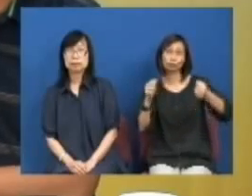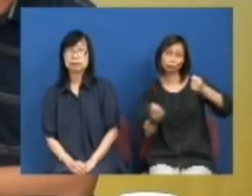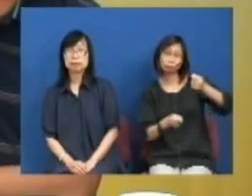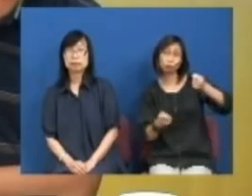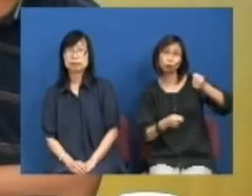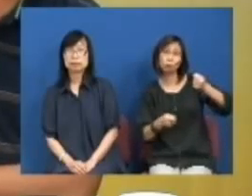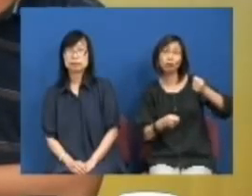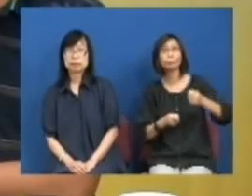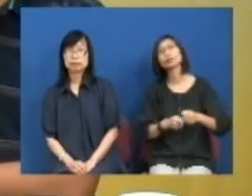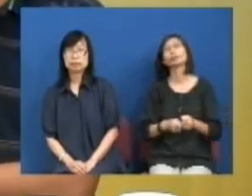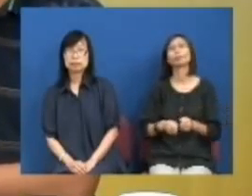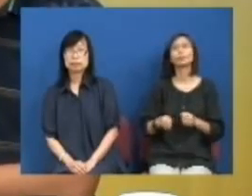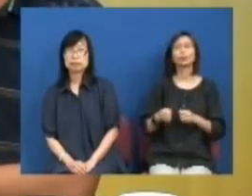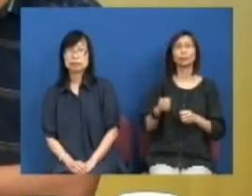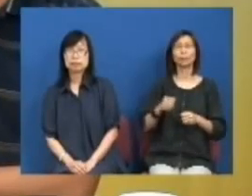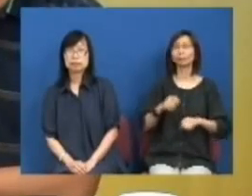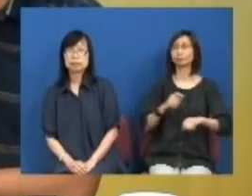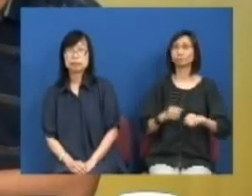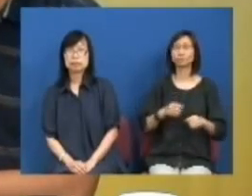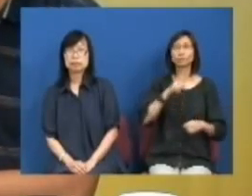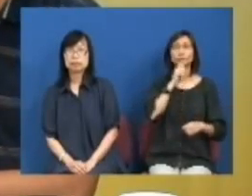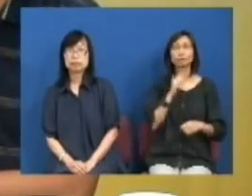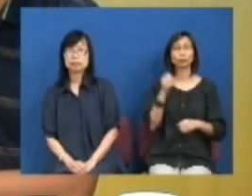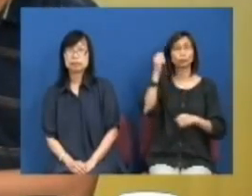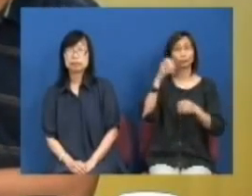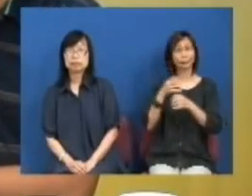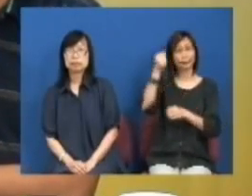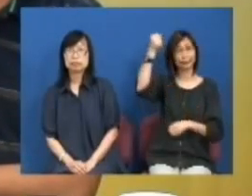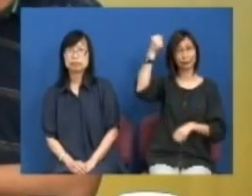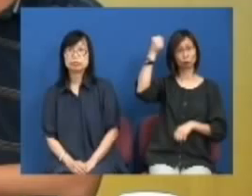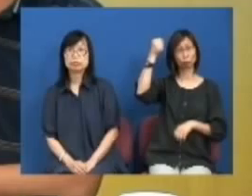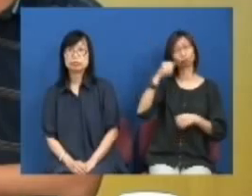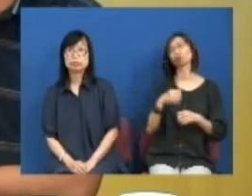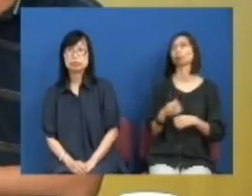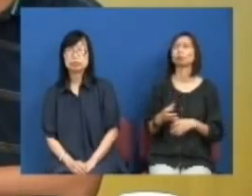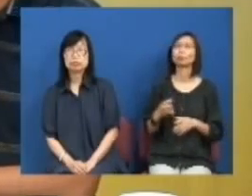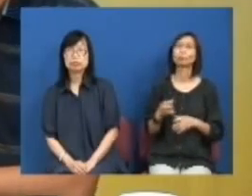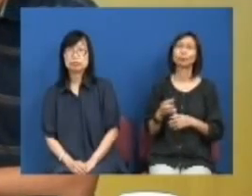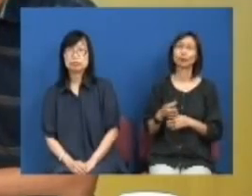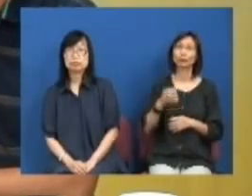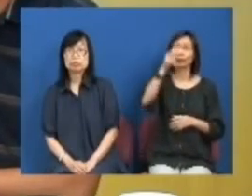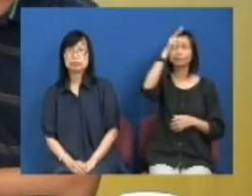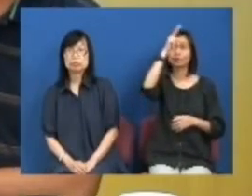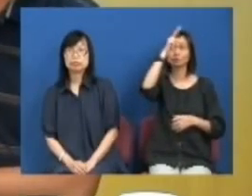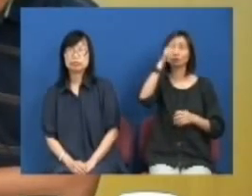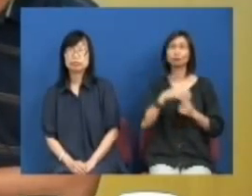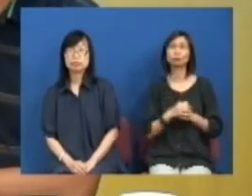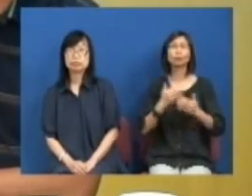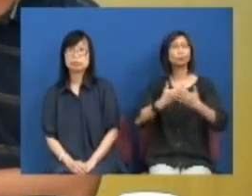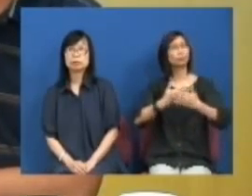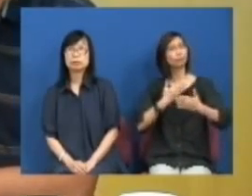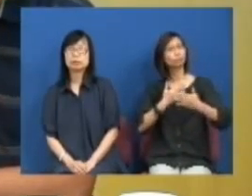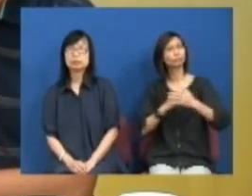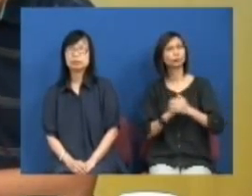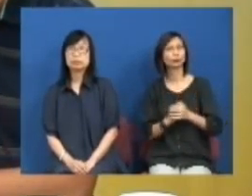大家都知道就係話，即係特區政府啊，又或者特區政府幕後嘅黑手啊，佢會